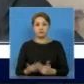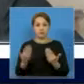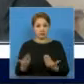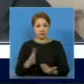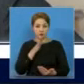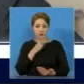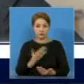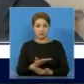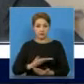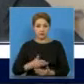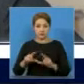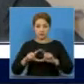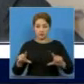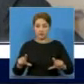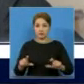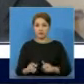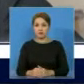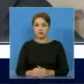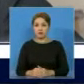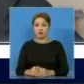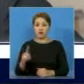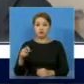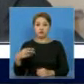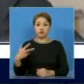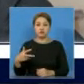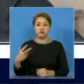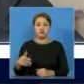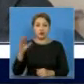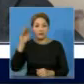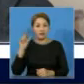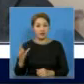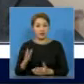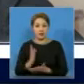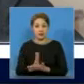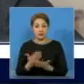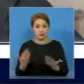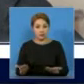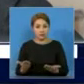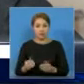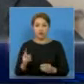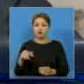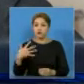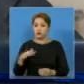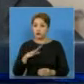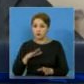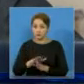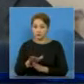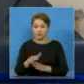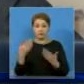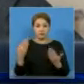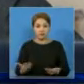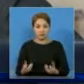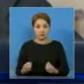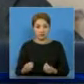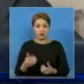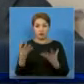уақытта біздің мектебіміз 120 балалық болатын болса, қазір мектепте оқушылар саны 151 бала болып тұр. Және де